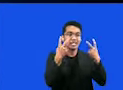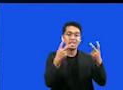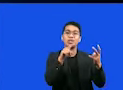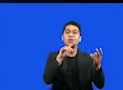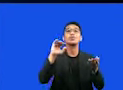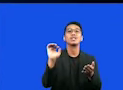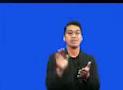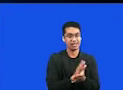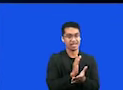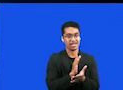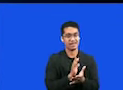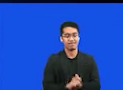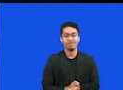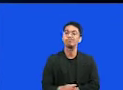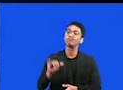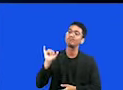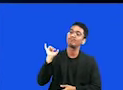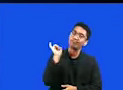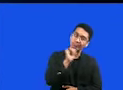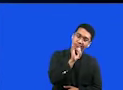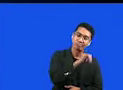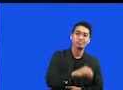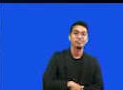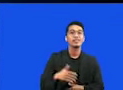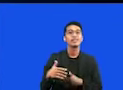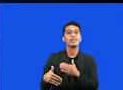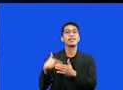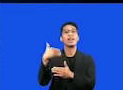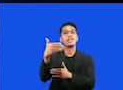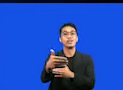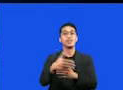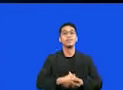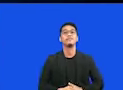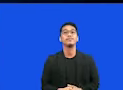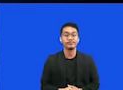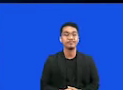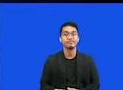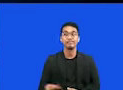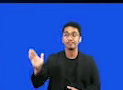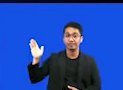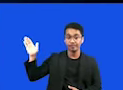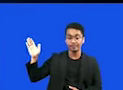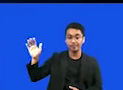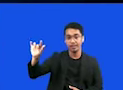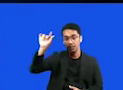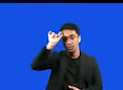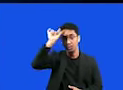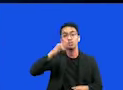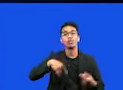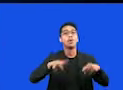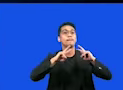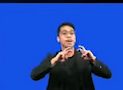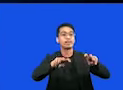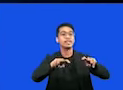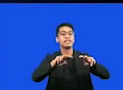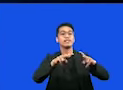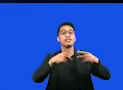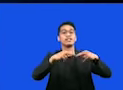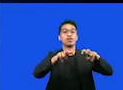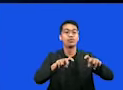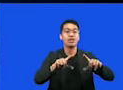kayak gitu oke baik lanjut nah ini dia untuk penelitian dari survei asosiasi